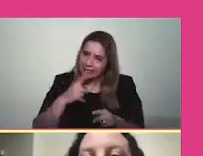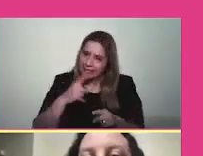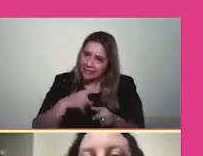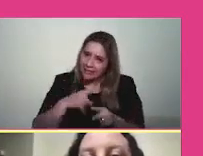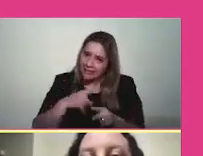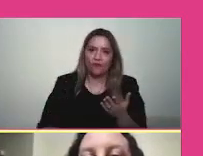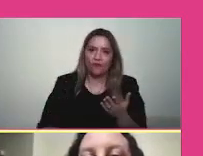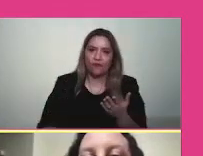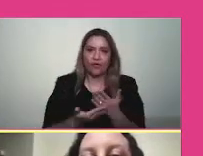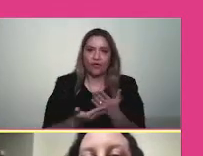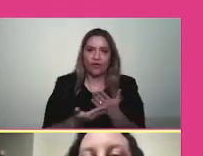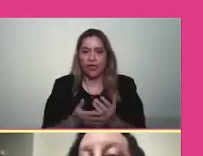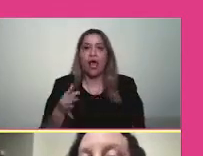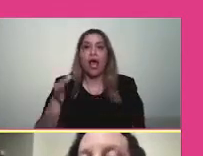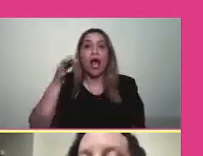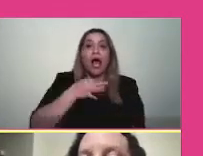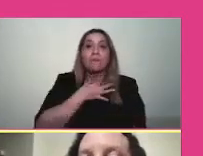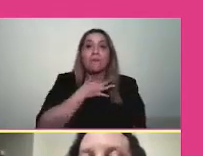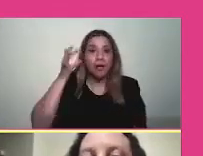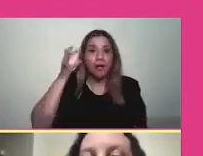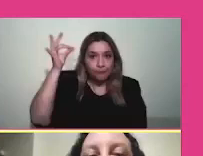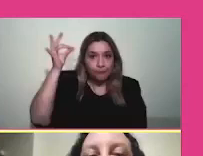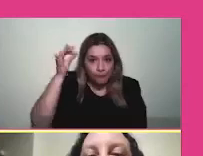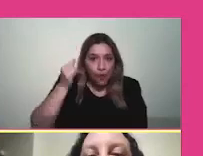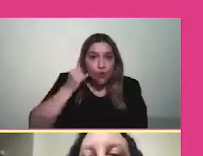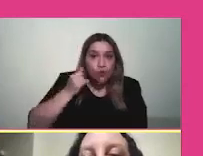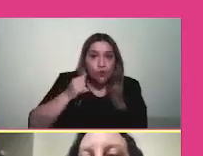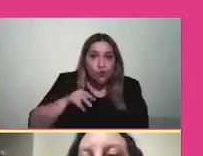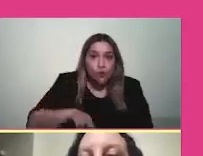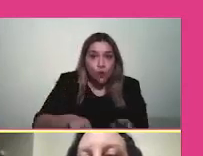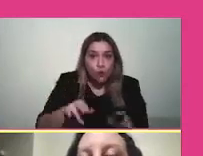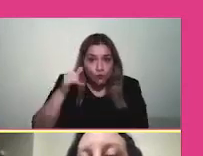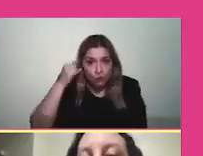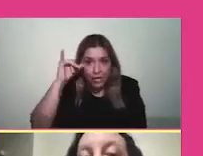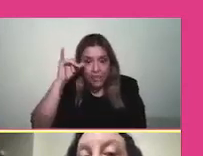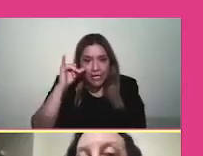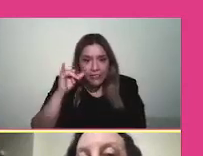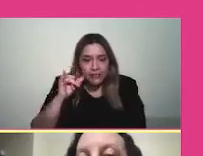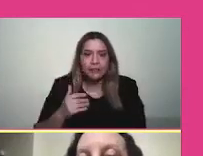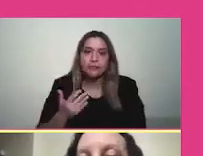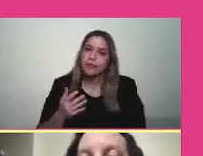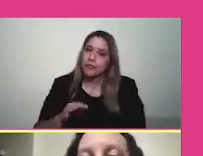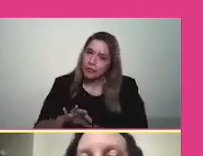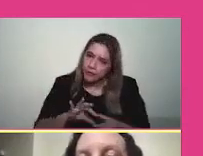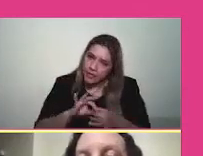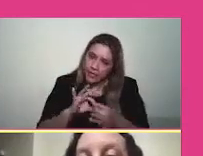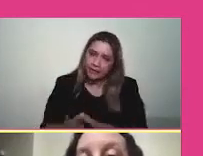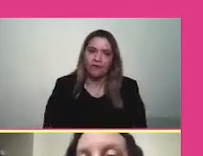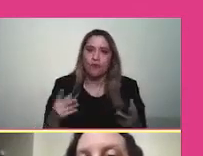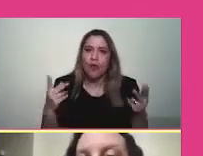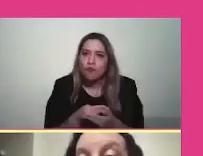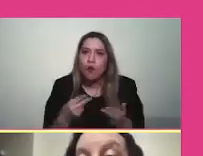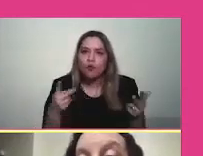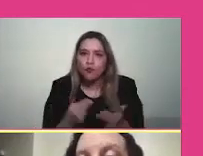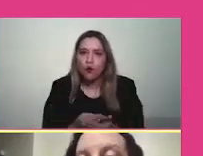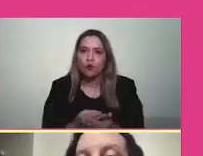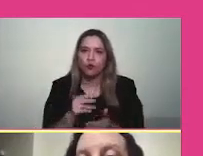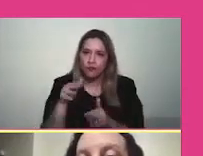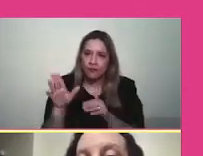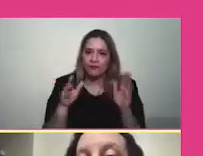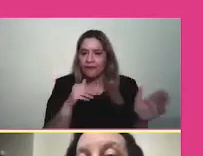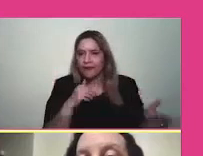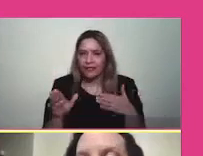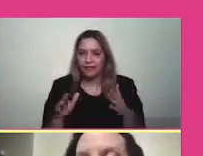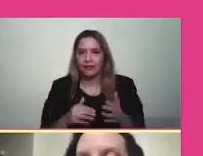Σε περίπτωση που μας τύχει πάλι τέρας του δρόμου, να μπορέσουμε να σηκώσουμε τα εμπόδια που μας έχει βάλει